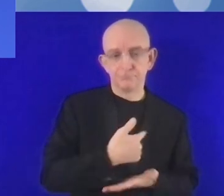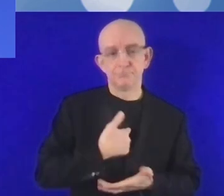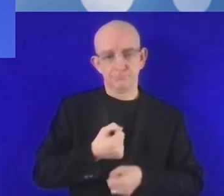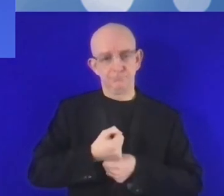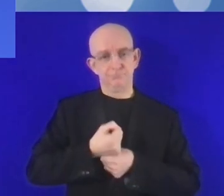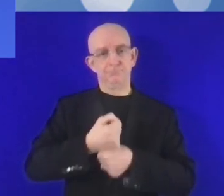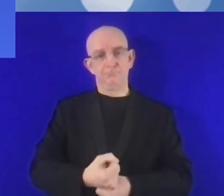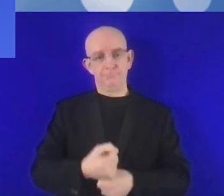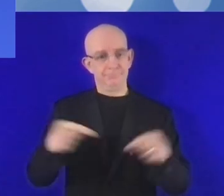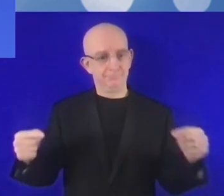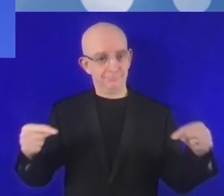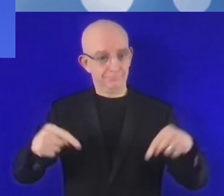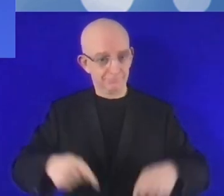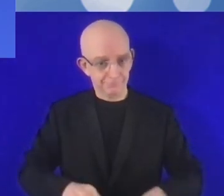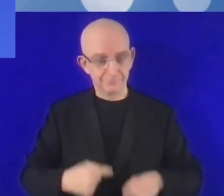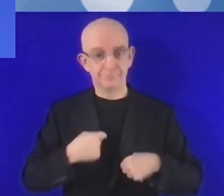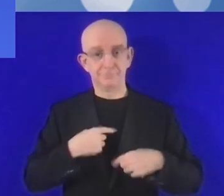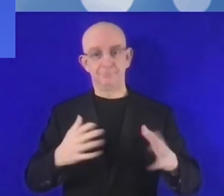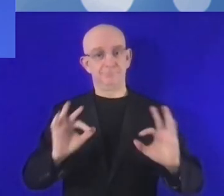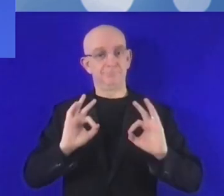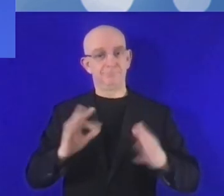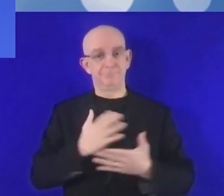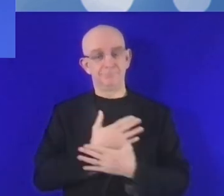очень интересуюсь вопросами, связанными с